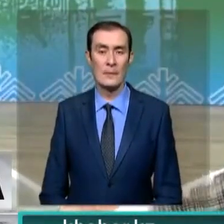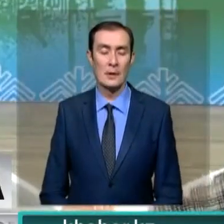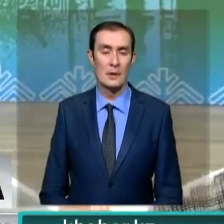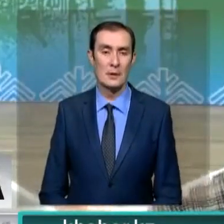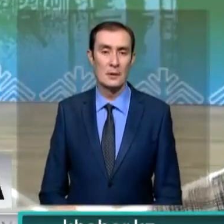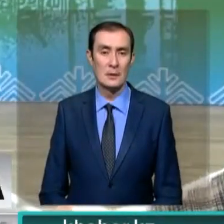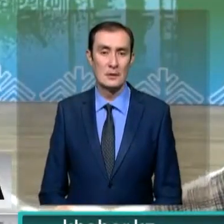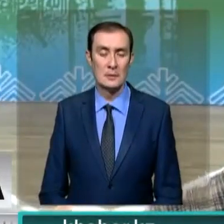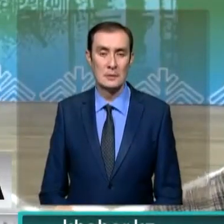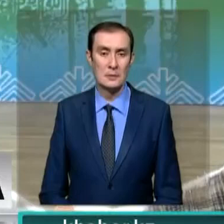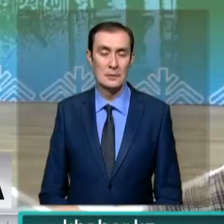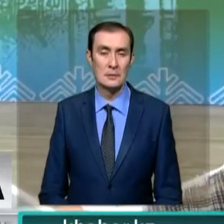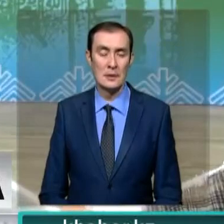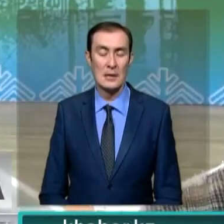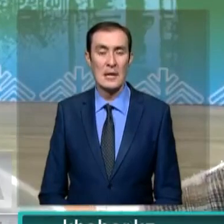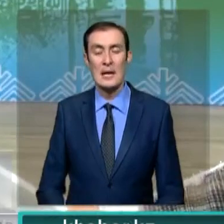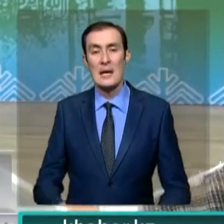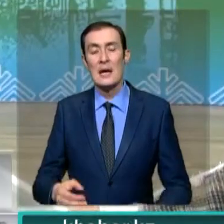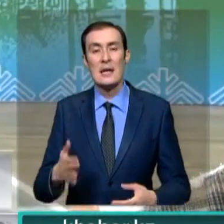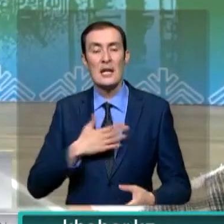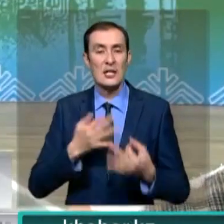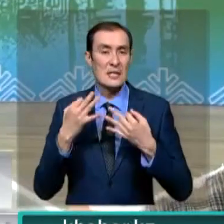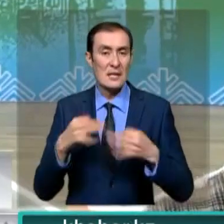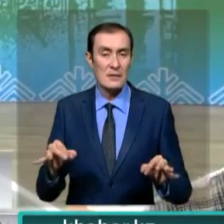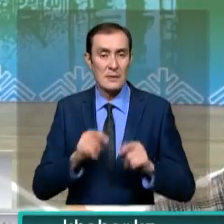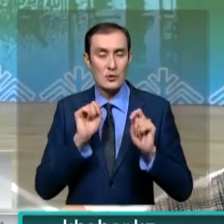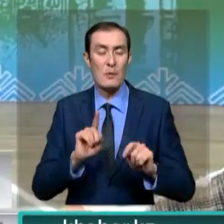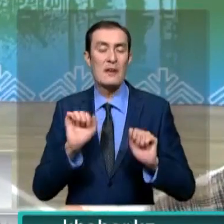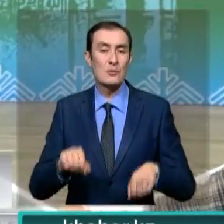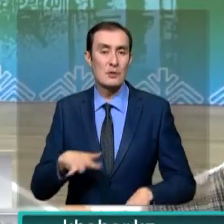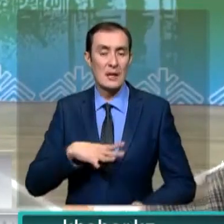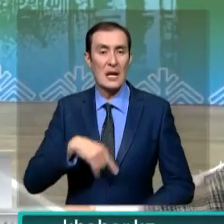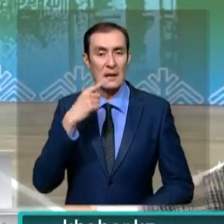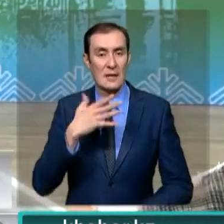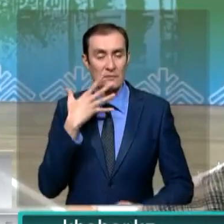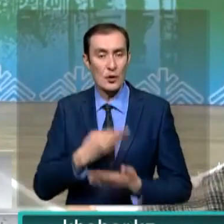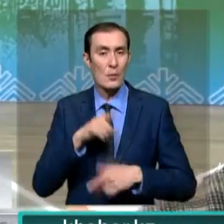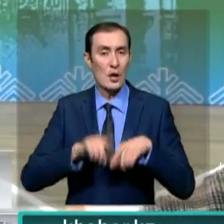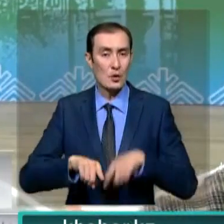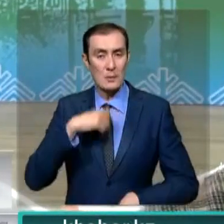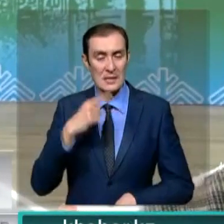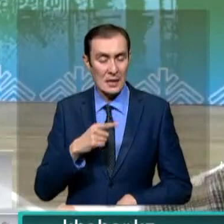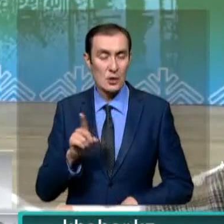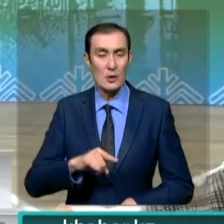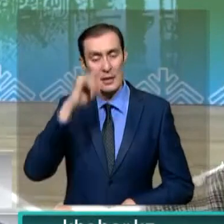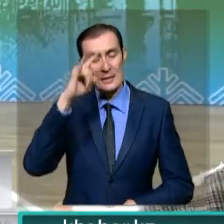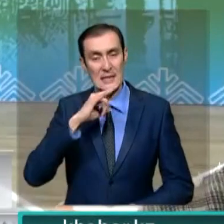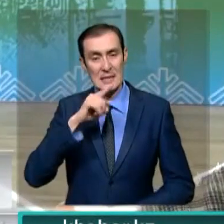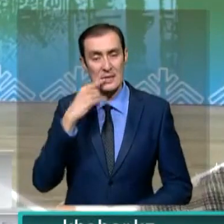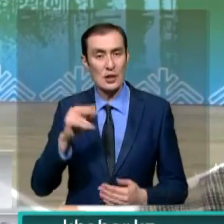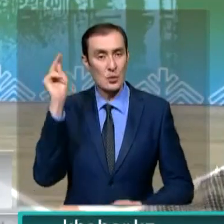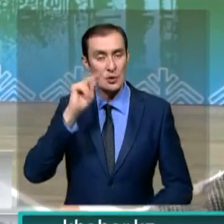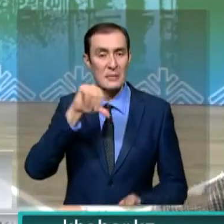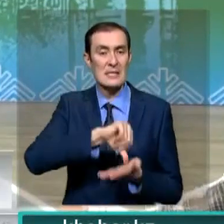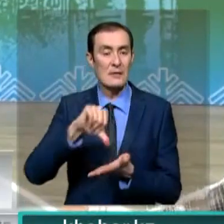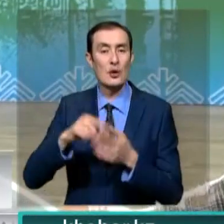соседе мне независимость подарила нам возможность говорить на родном языке это нас очень радует вместе с тем казахский язык начали учить